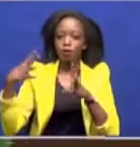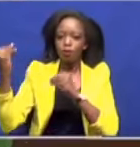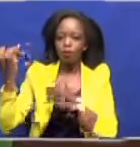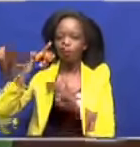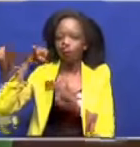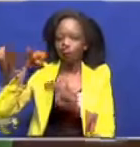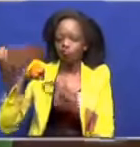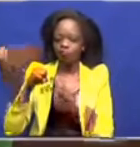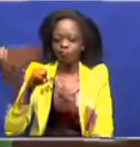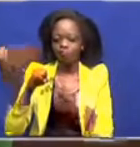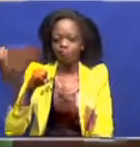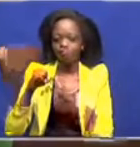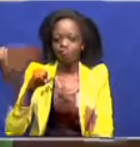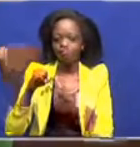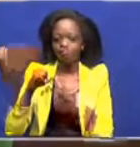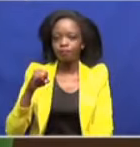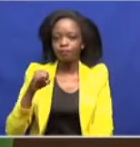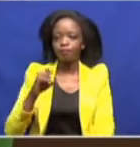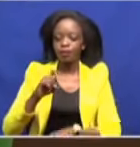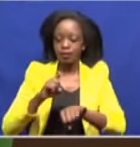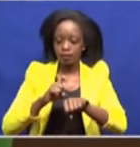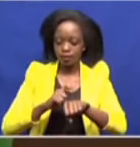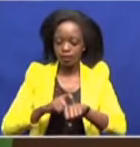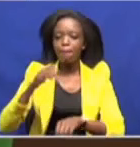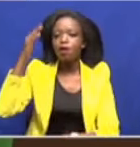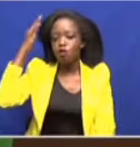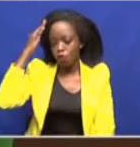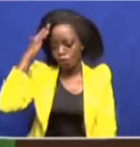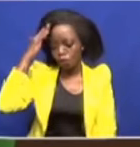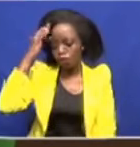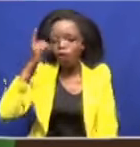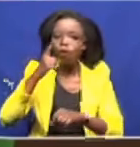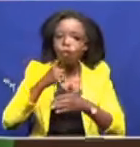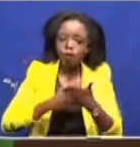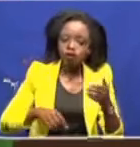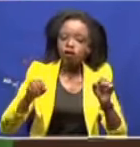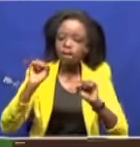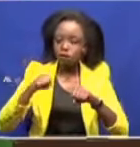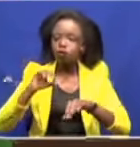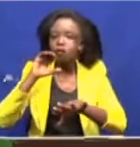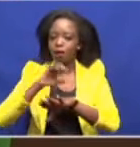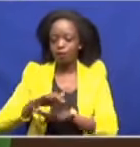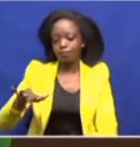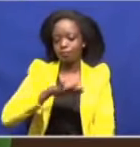Yerusalemu. Na basi anayajua yatakayompata Yerusalemu.